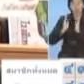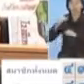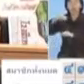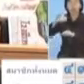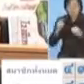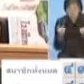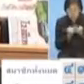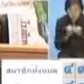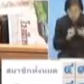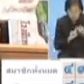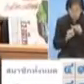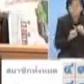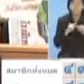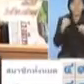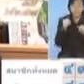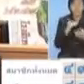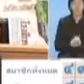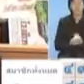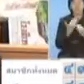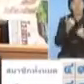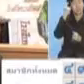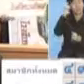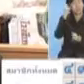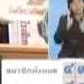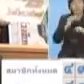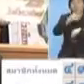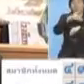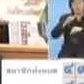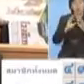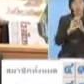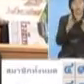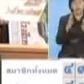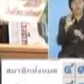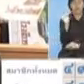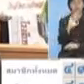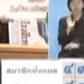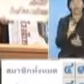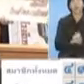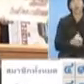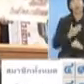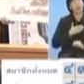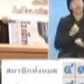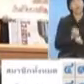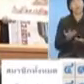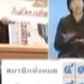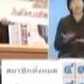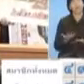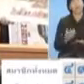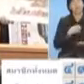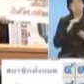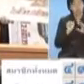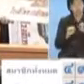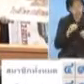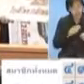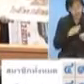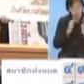อกเพราะการทุจริตไม่มีทางเลยถ้าท่านไม่มีคนภายนอกเข้ามาเกี่ยวข้องแล้วจะให้ผมทำยังไงท่านประธานท่านต้องการจะปราบทุจริตหรือเปล่า